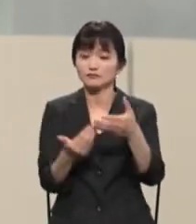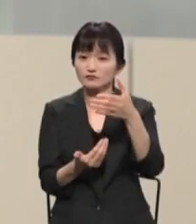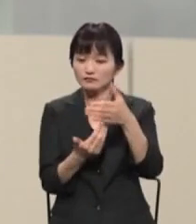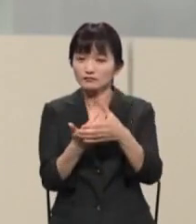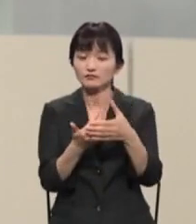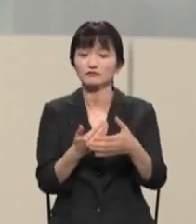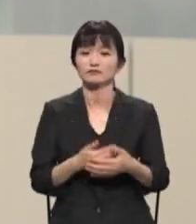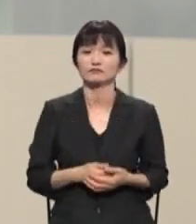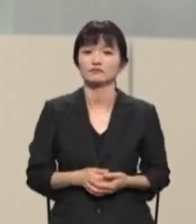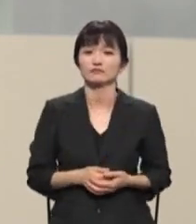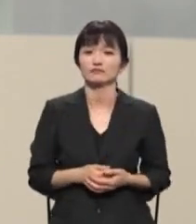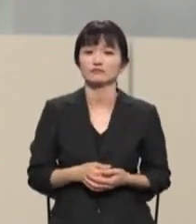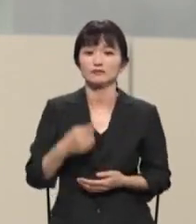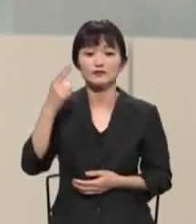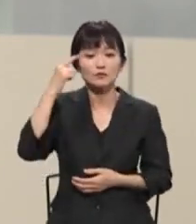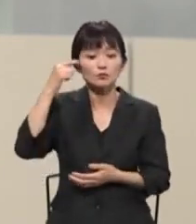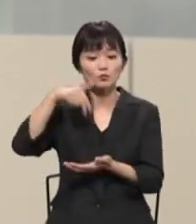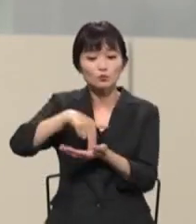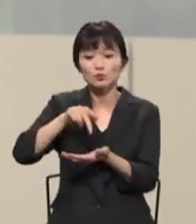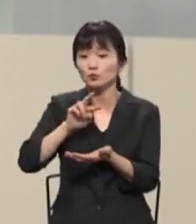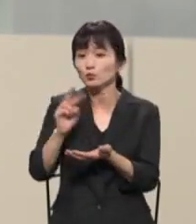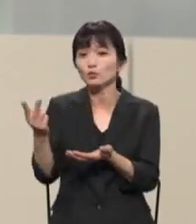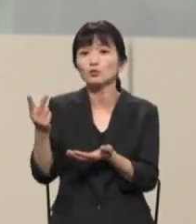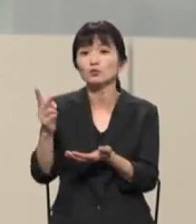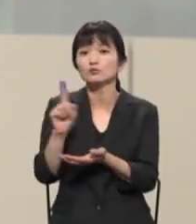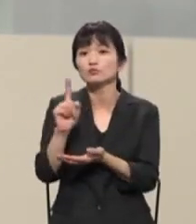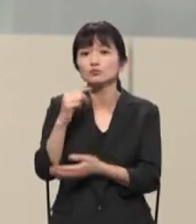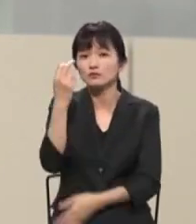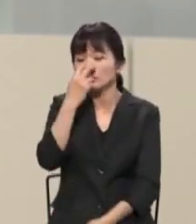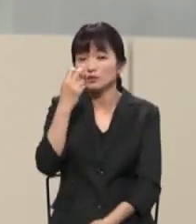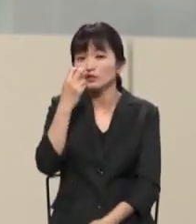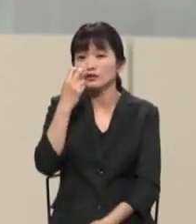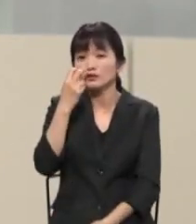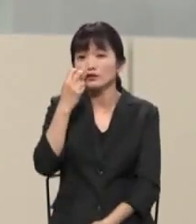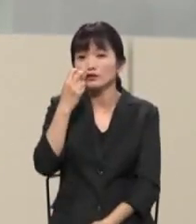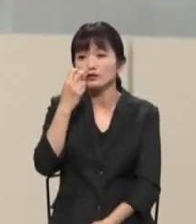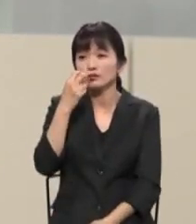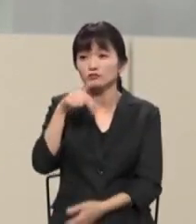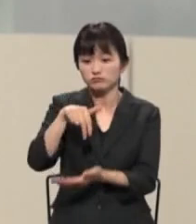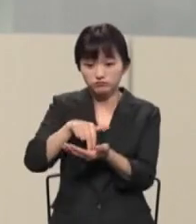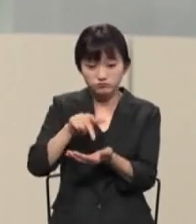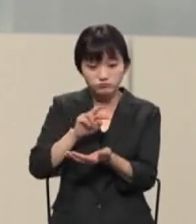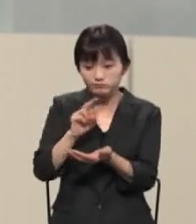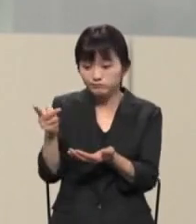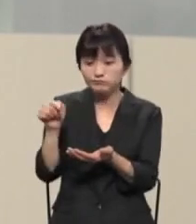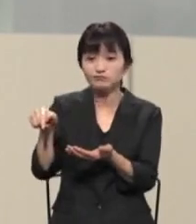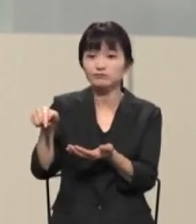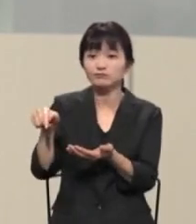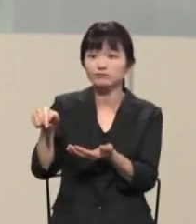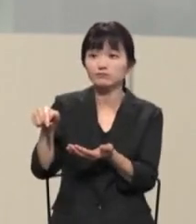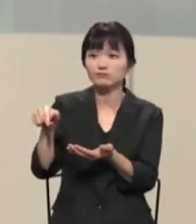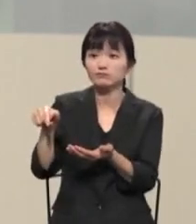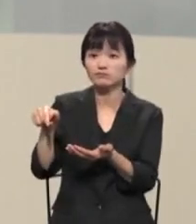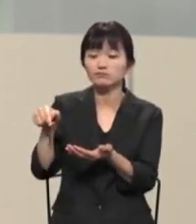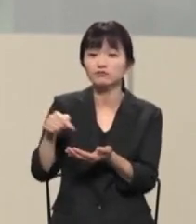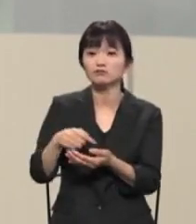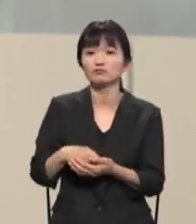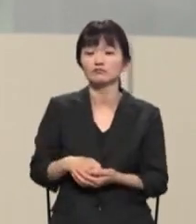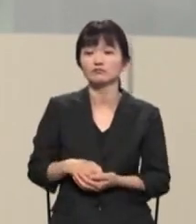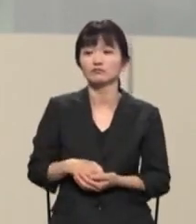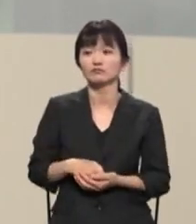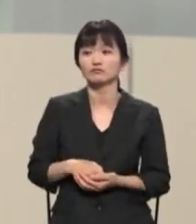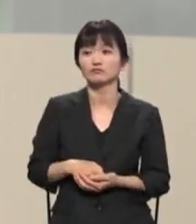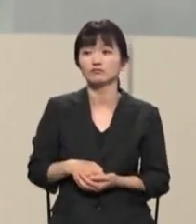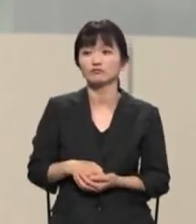이제 와서 왜 입장이 바뀌었고 왜 어떤 수사를 받고 있길래 이런 입장 변경이 됐는지를 막그